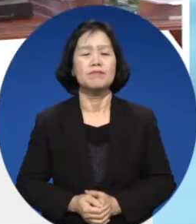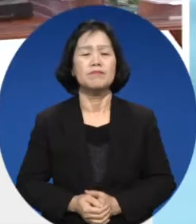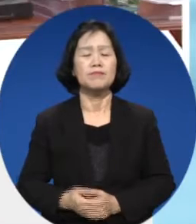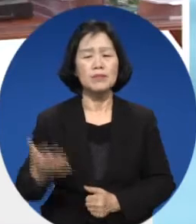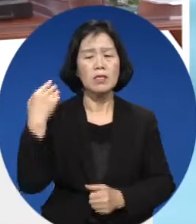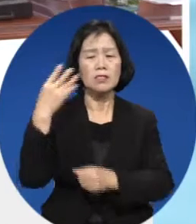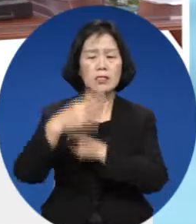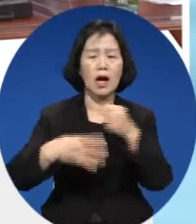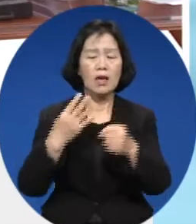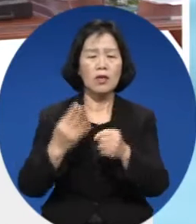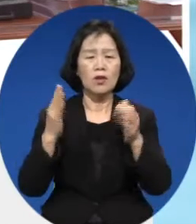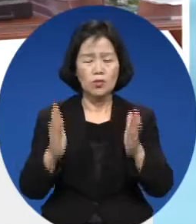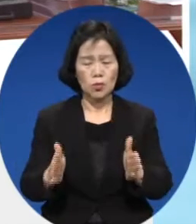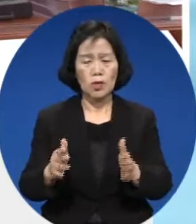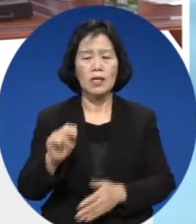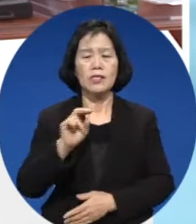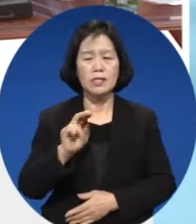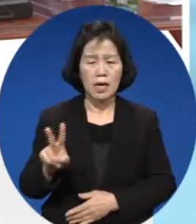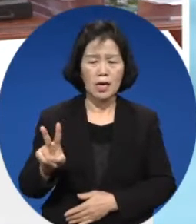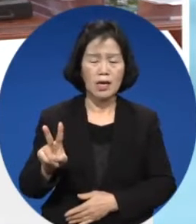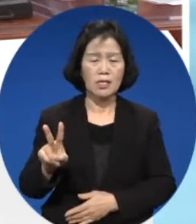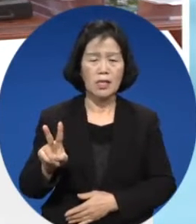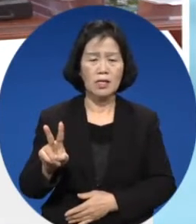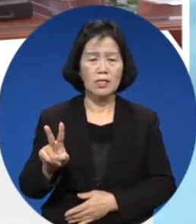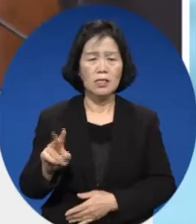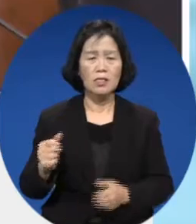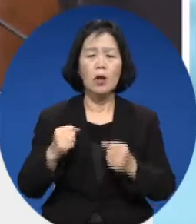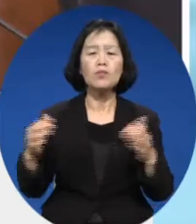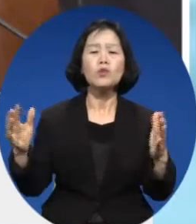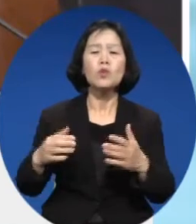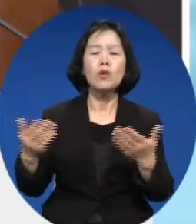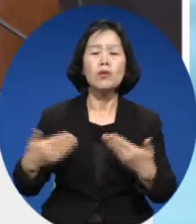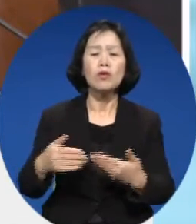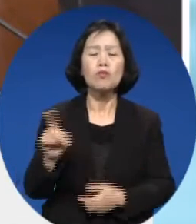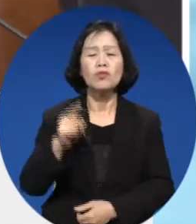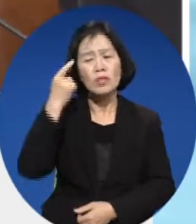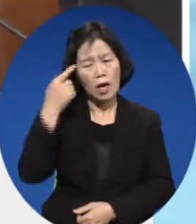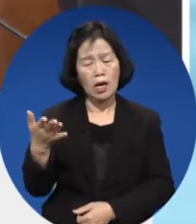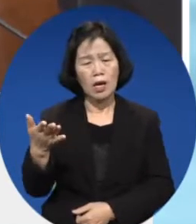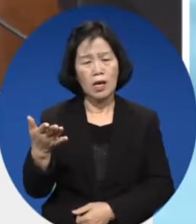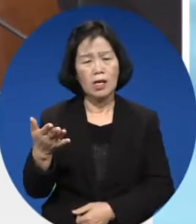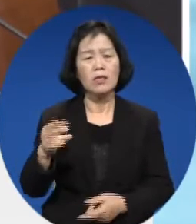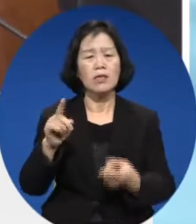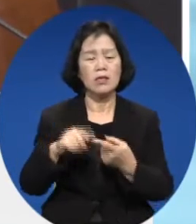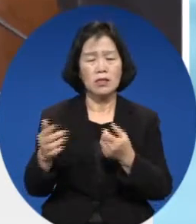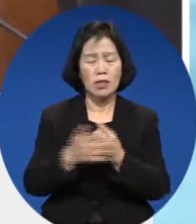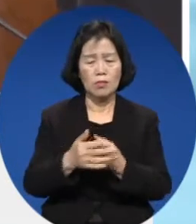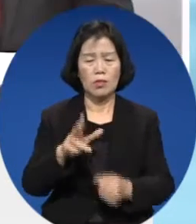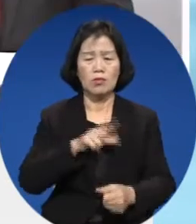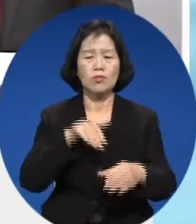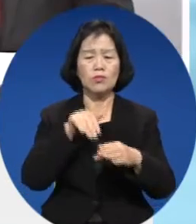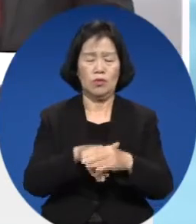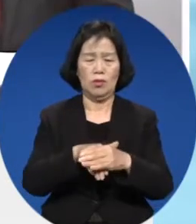지난 4년 동안 야당이 도대체 협조한 게 뭐냐라고 하는 얘기를 들을 수밖에 없다는 거예요. 그것 때문에 지난 총선에서